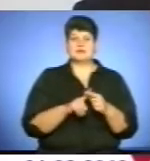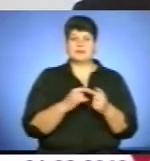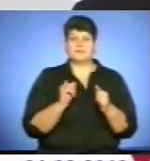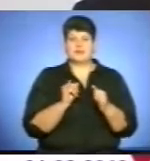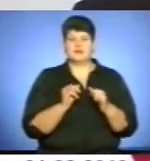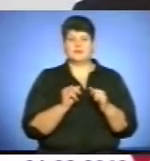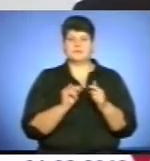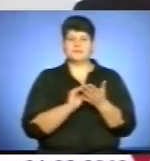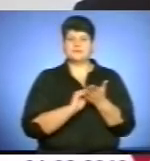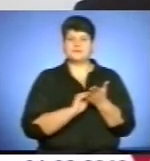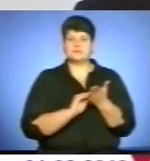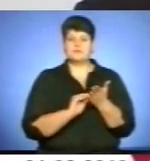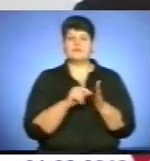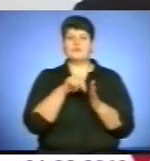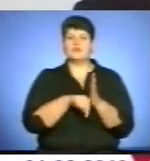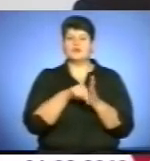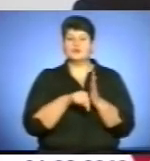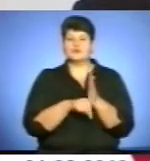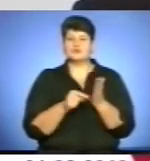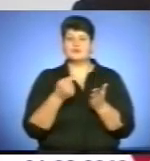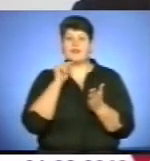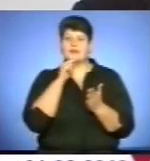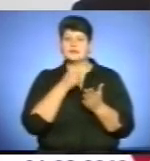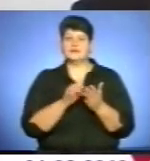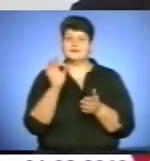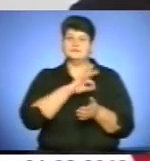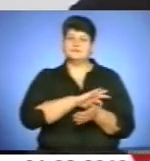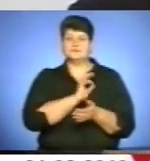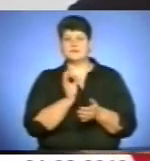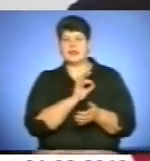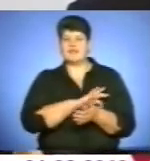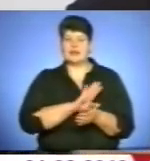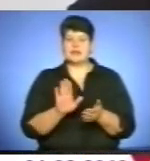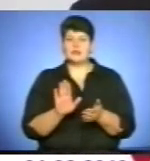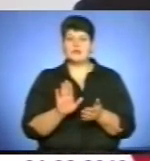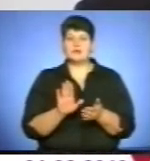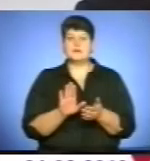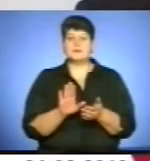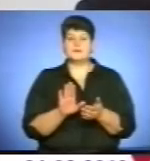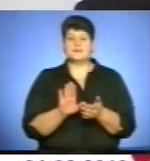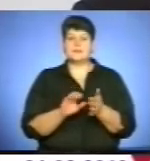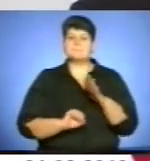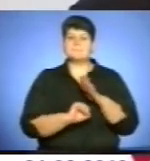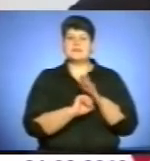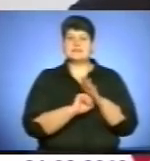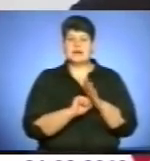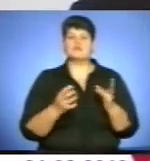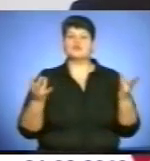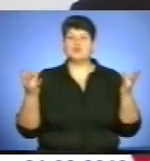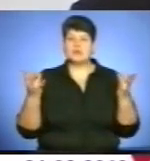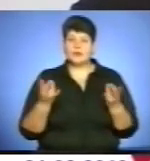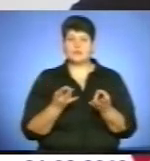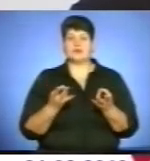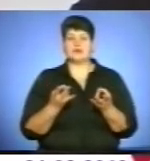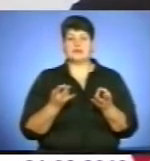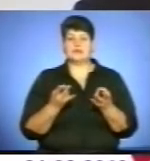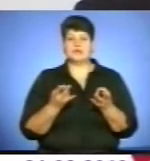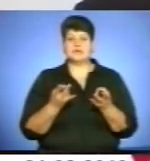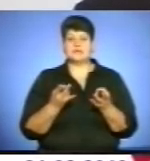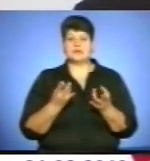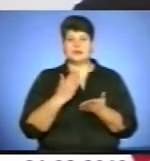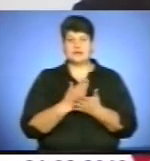обґрунтованість тарифів цих економічно, і підстава, іменно, що є необхідність у піднятті тих